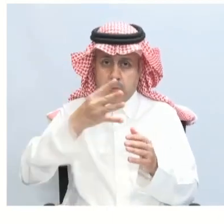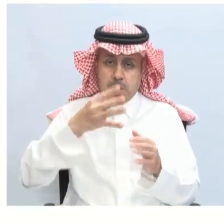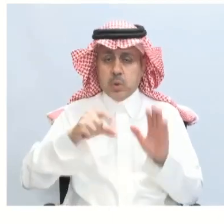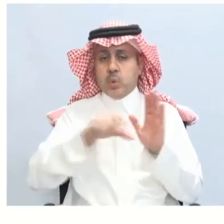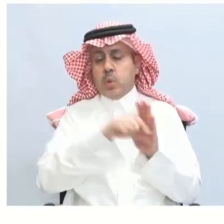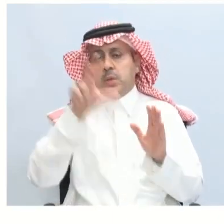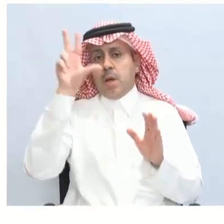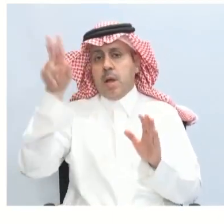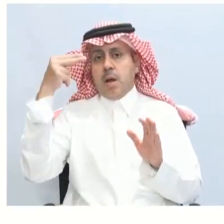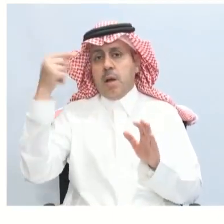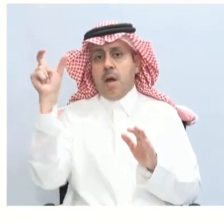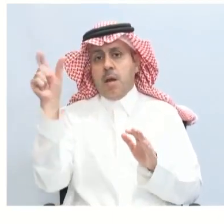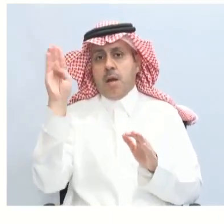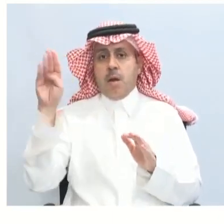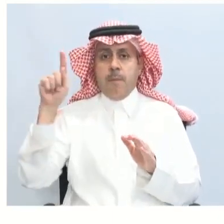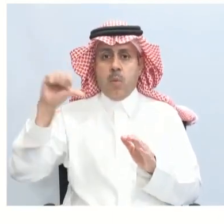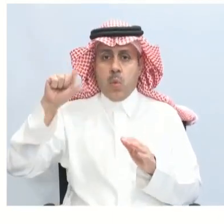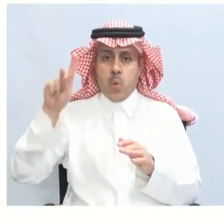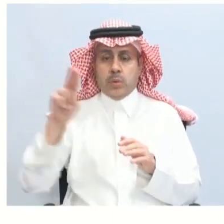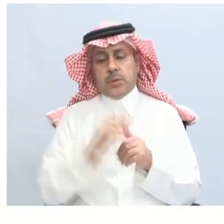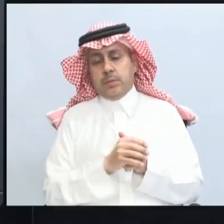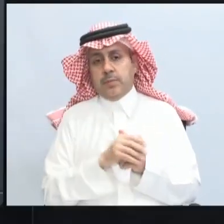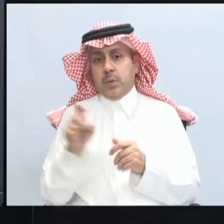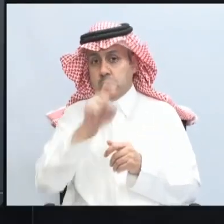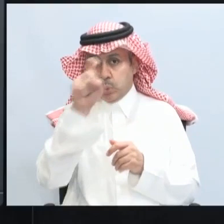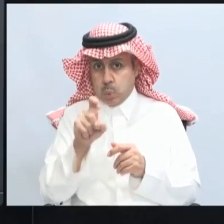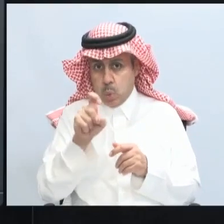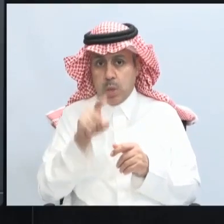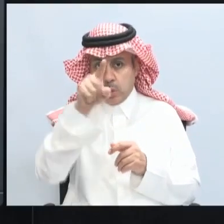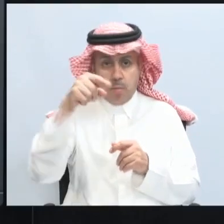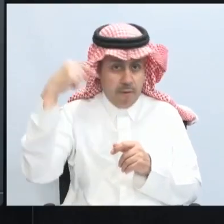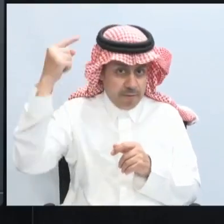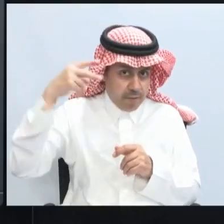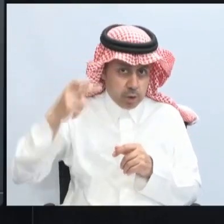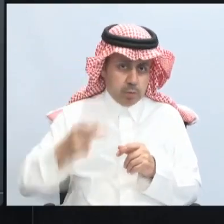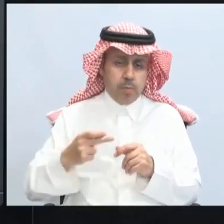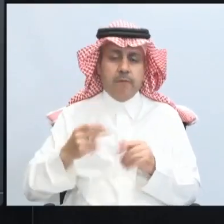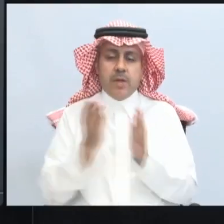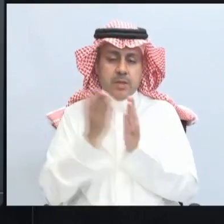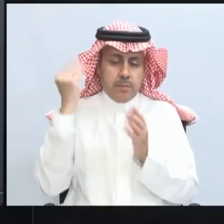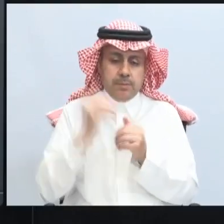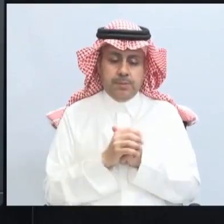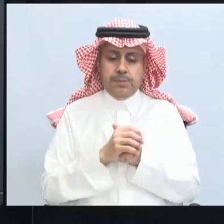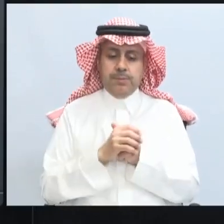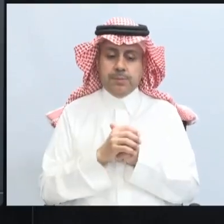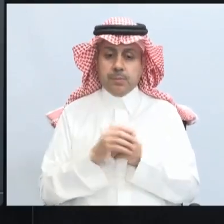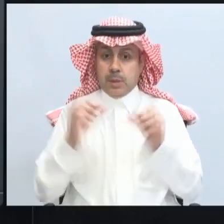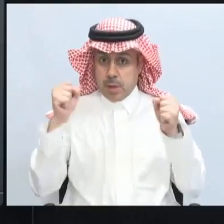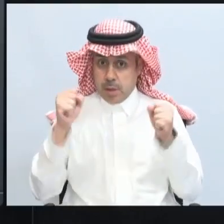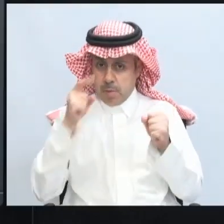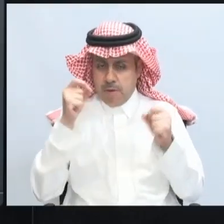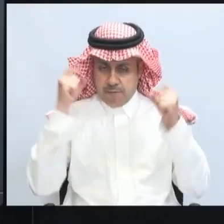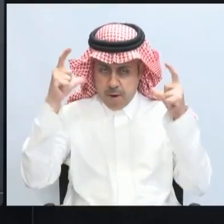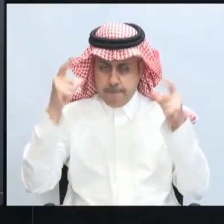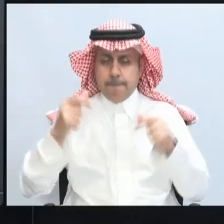العنكبوت الان ستظهر امامكم بعض الاسئله اتمنى منكم الاسراع والاجابه على تلك الاسئله حتى نتاكد من